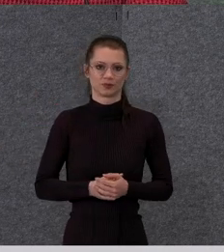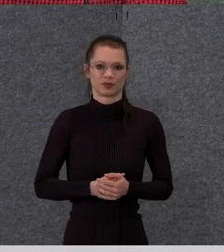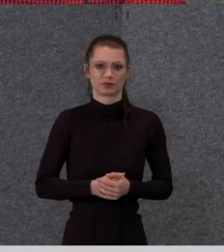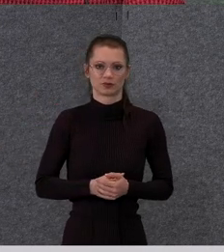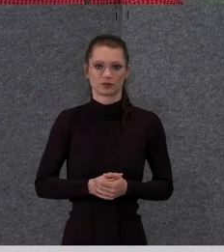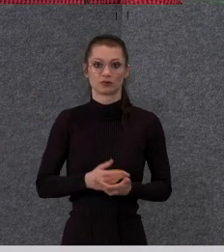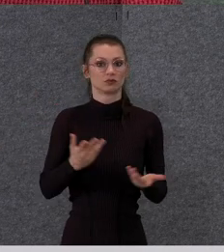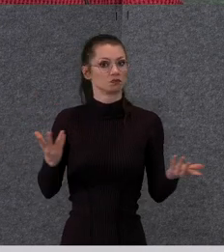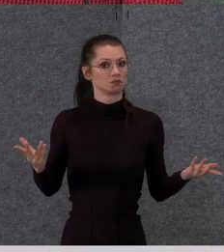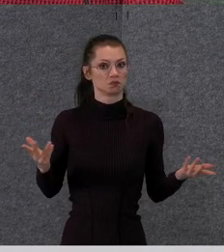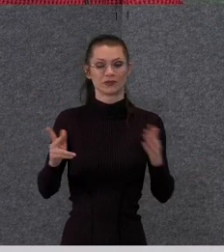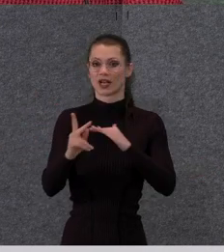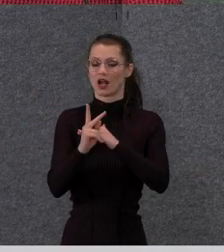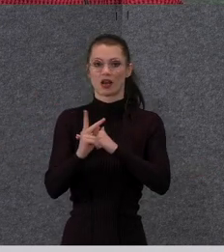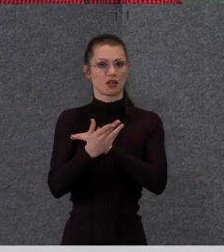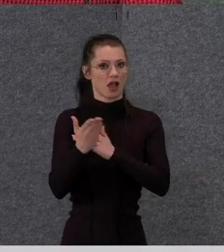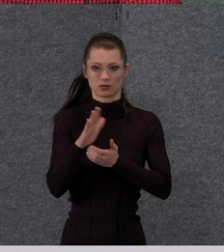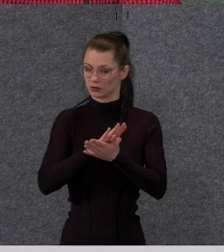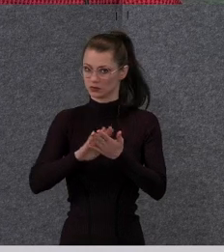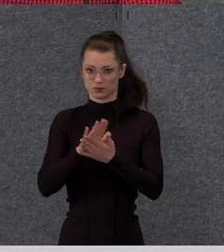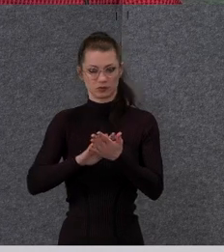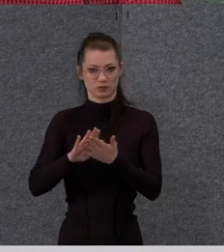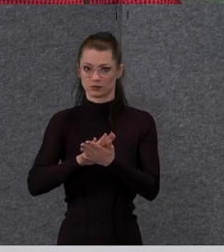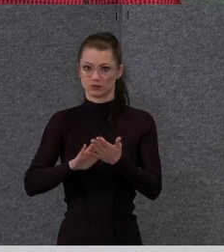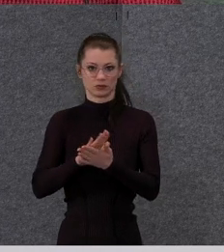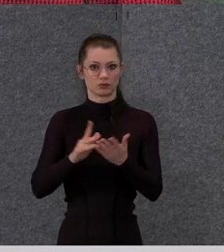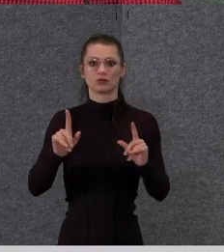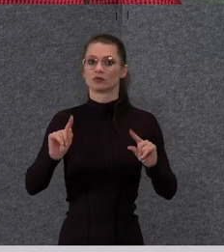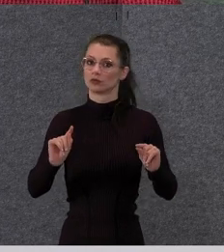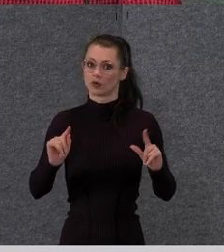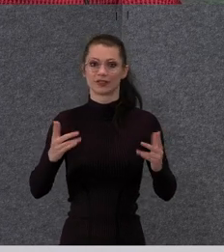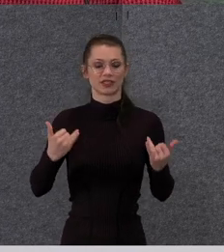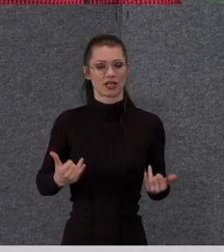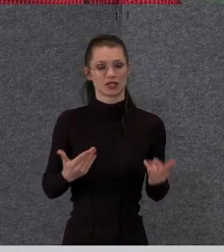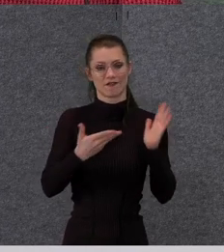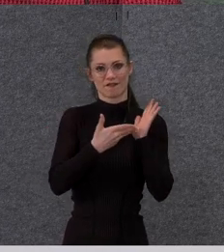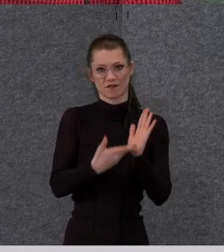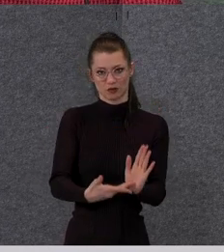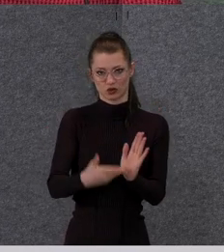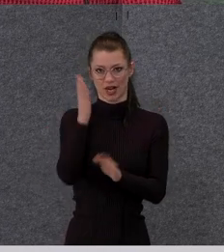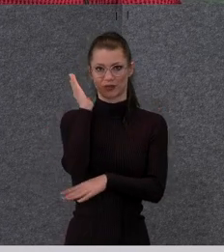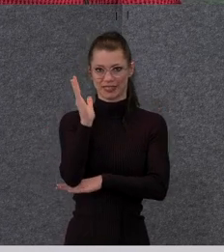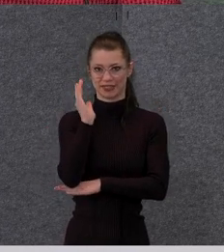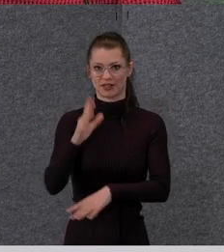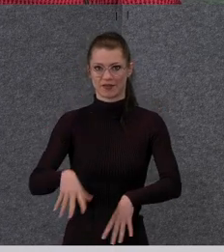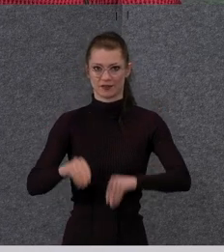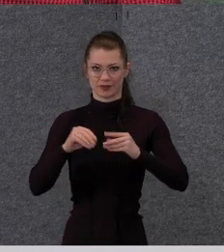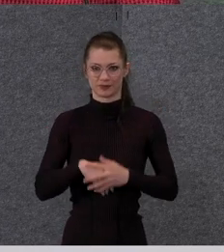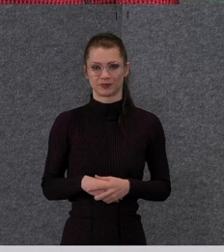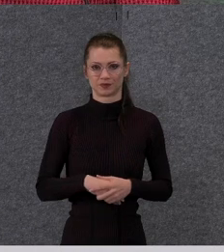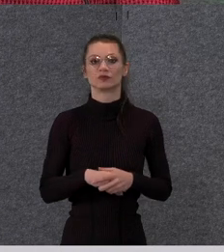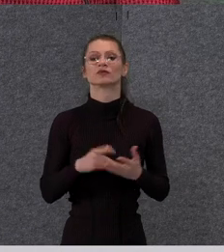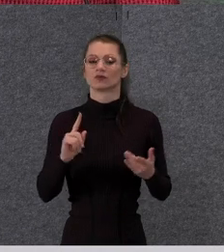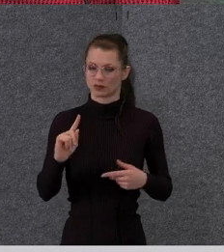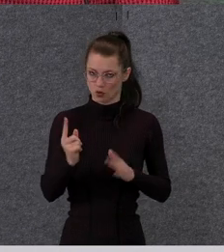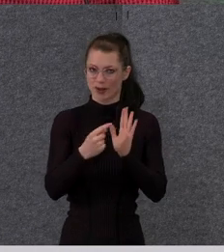Uns liegen keine weiteren Kandidaturen vor, sodass wir jetzt direkt in die Vorstellungsreden der Kandidaten einsteigen können. Auch hier der